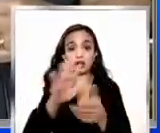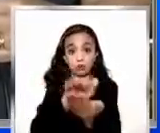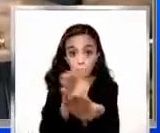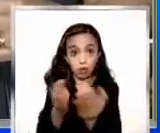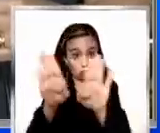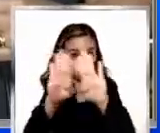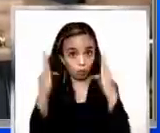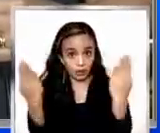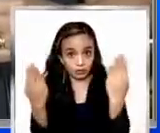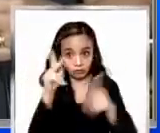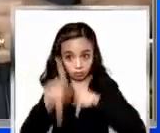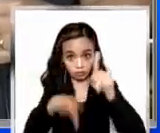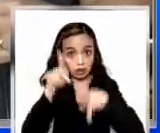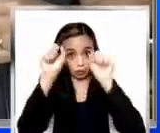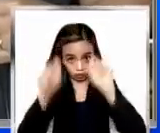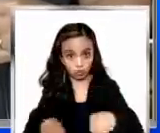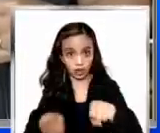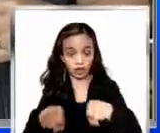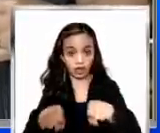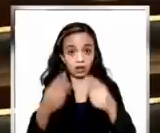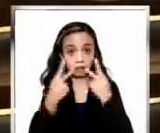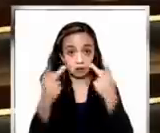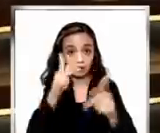mga konsiderasyon, Tina?